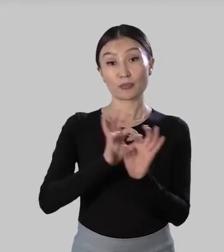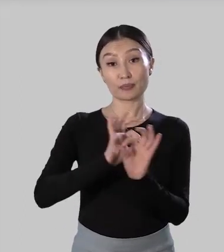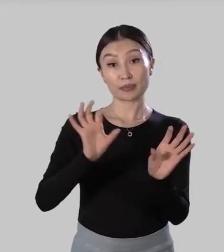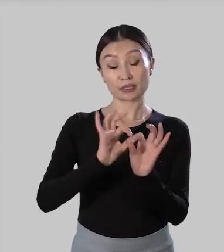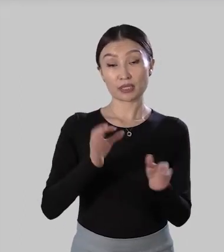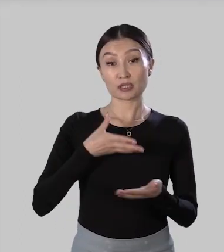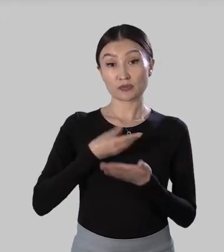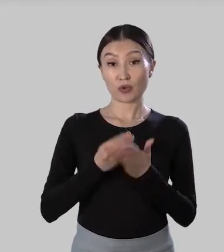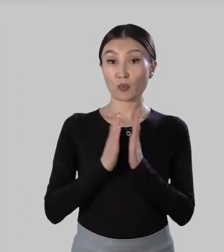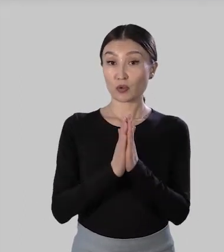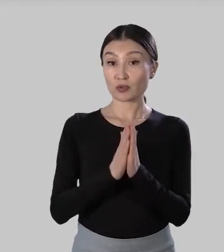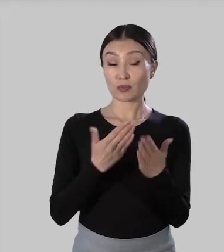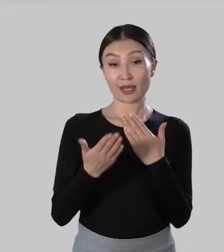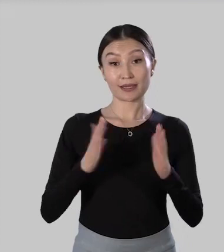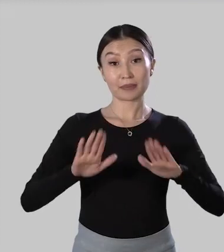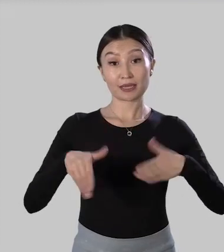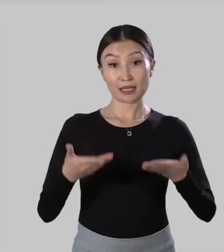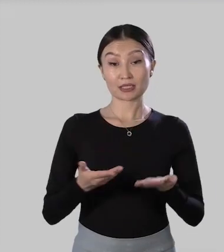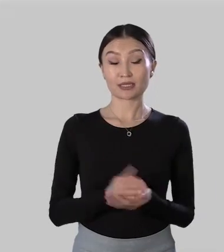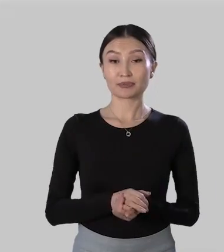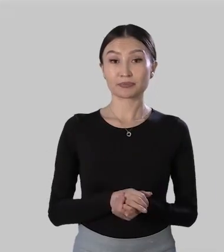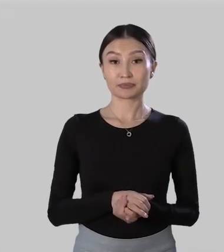излагать свою просьбу или предложение.